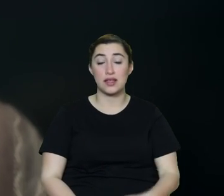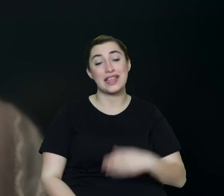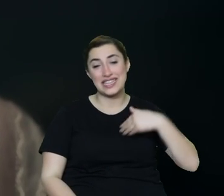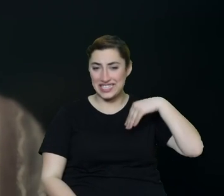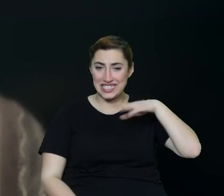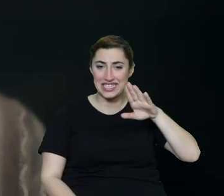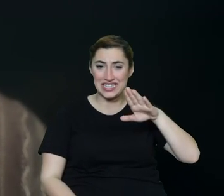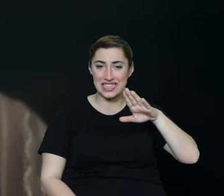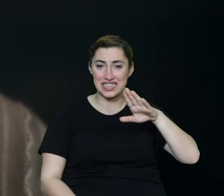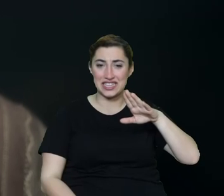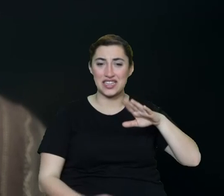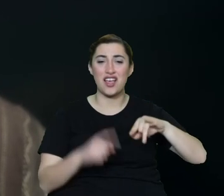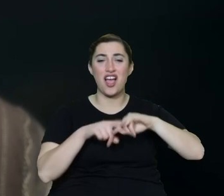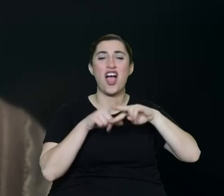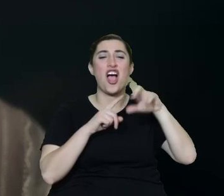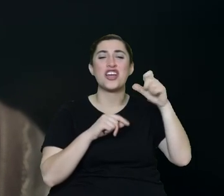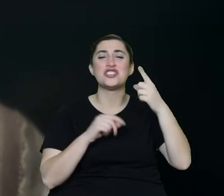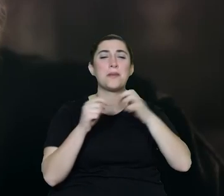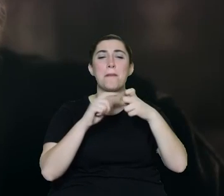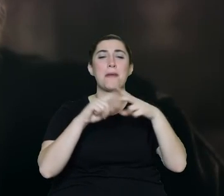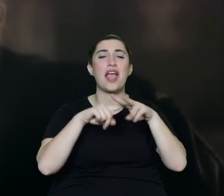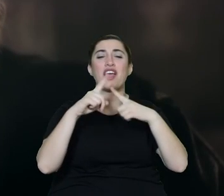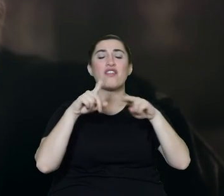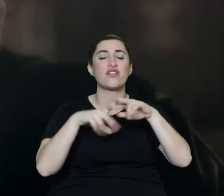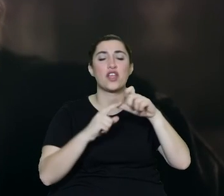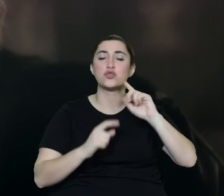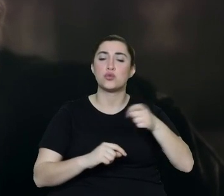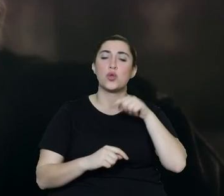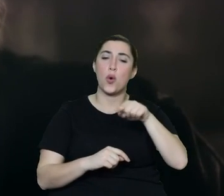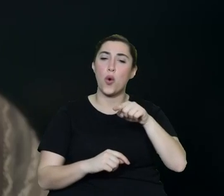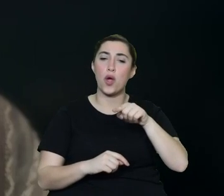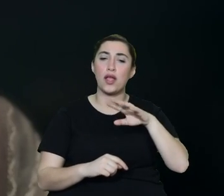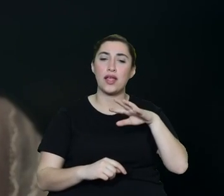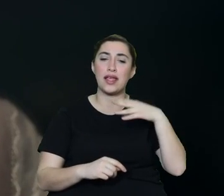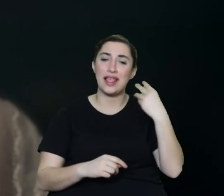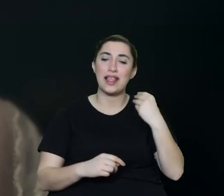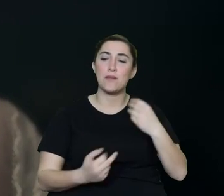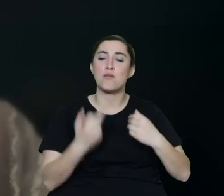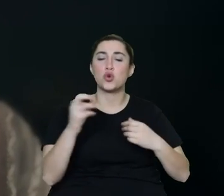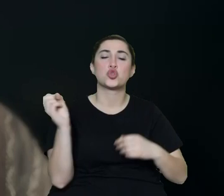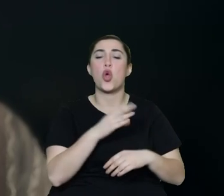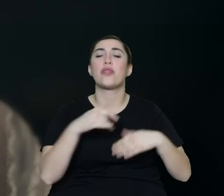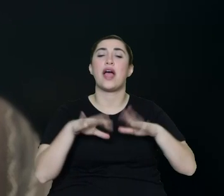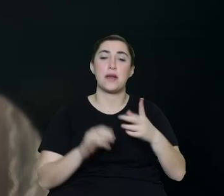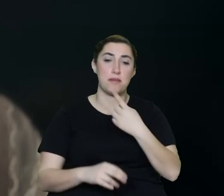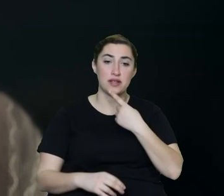var git Hacı Bektaş hünkârı bul. O gelini eli boş göndermez.